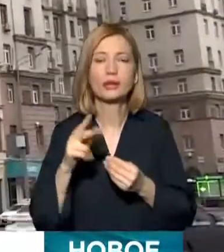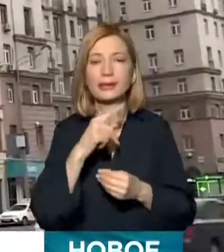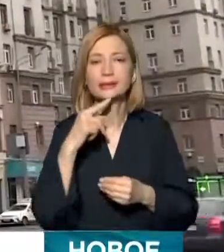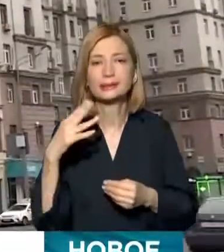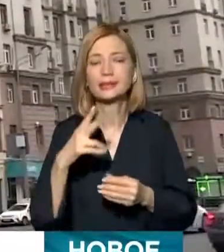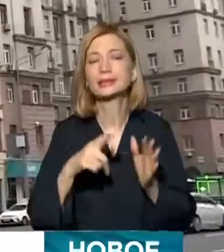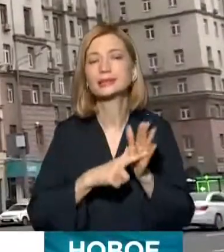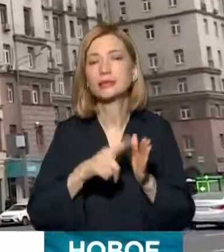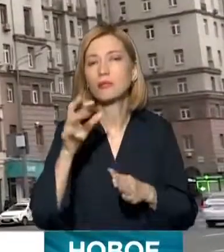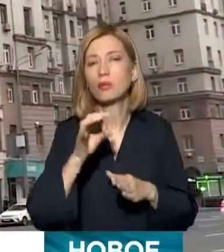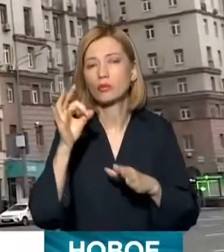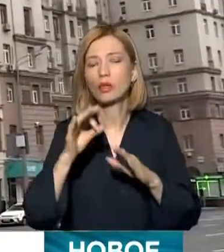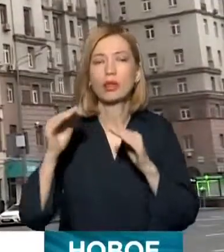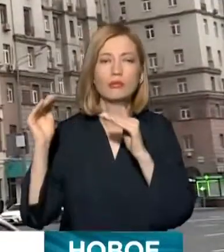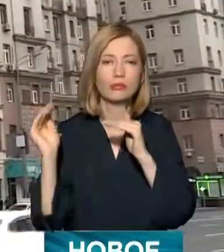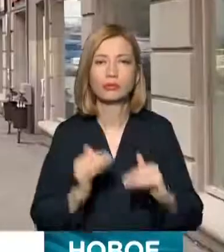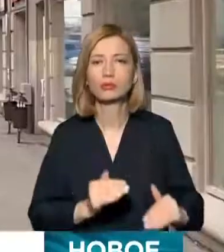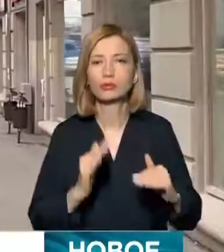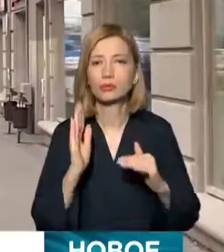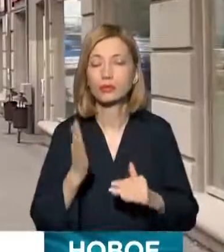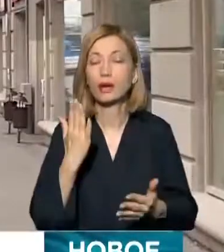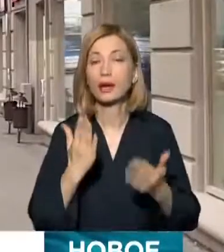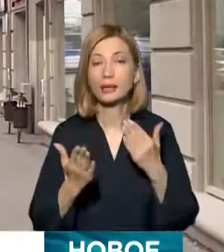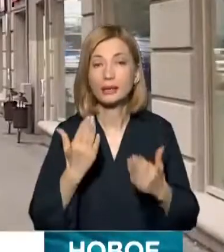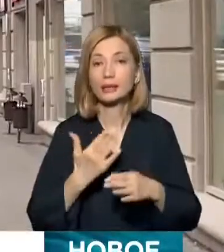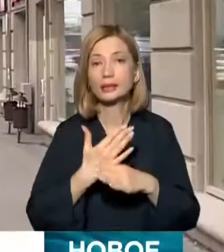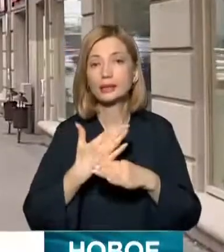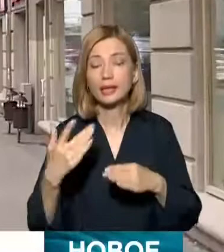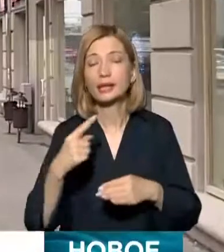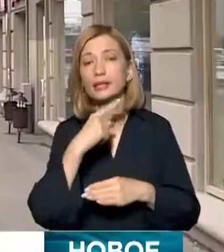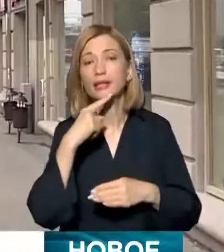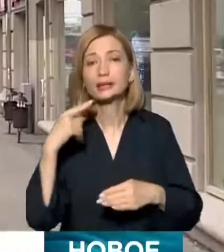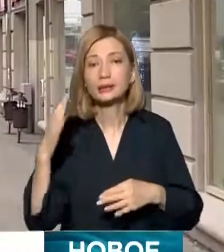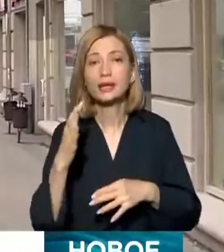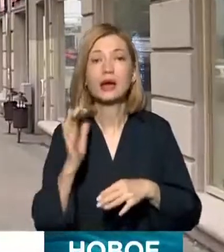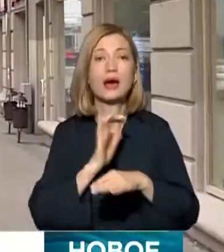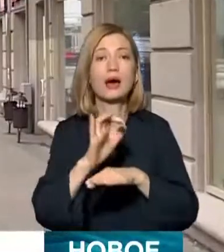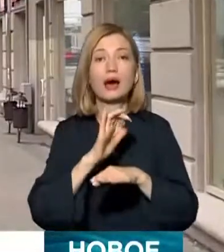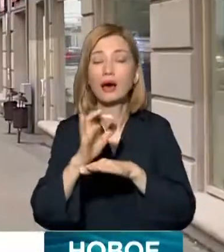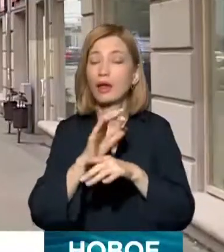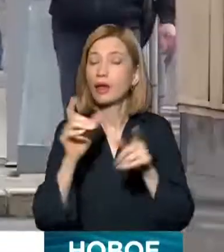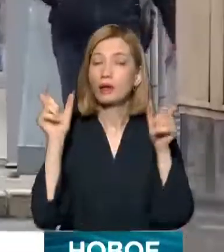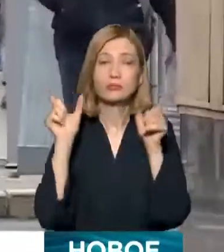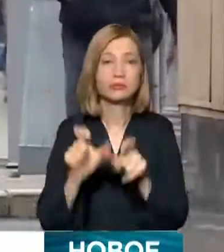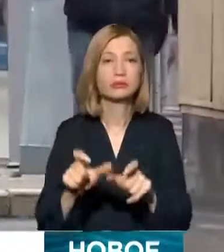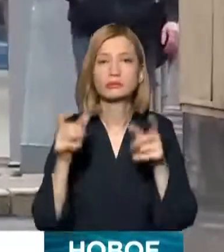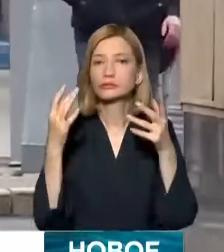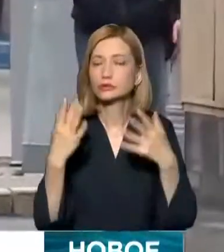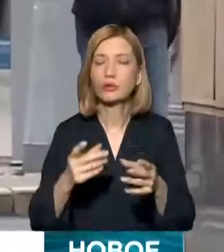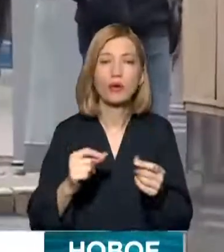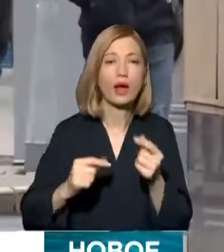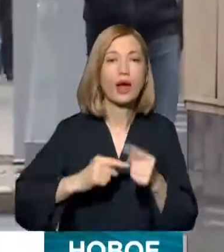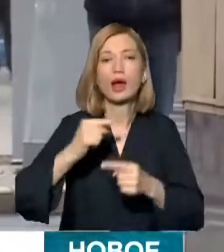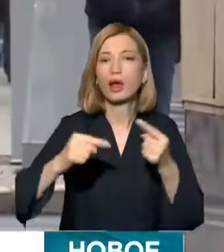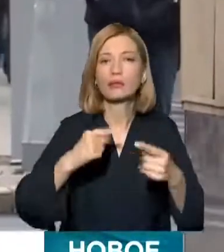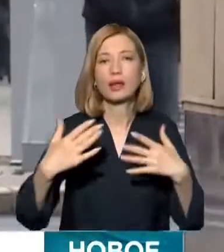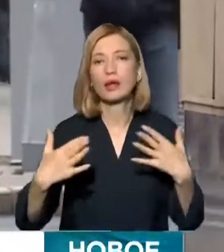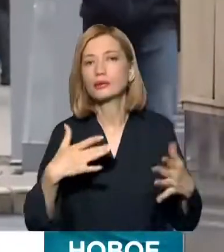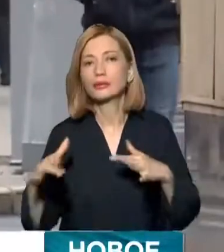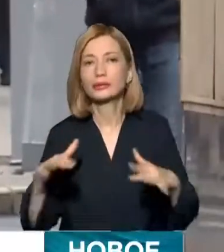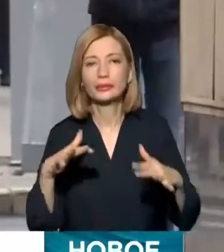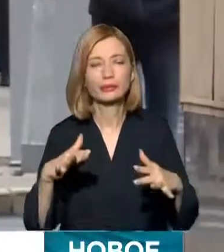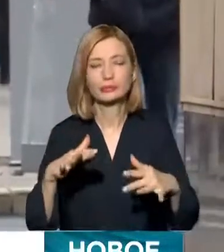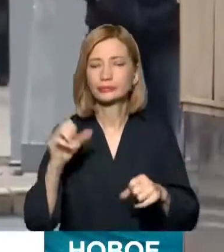7%. А если в следующем пакете санкций экспорт товаров из России вовсе запретят, то экономическая активность сойдет к нулю.